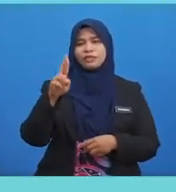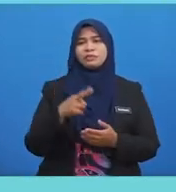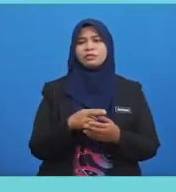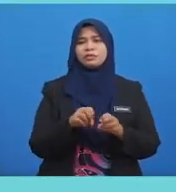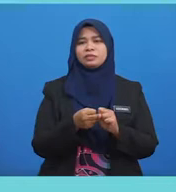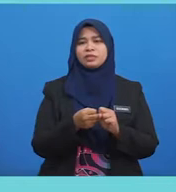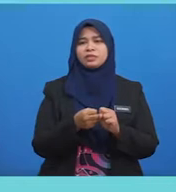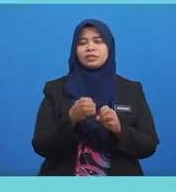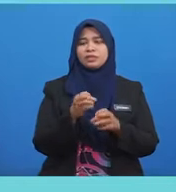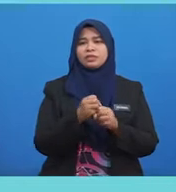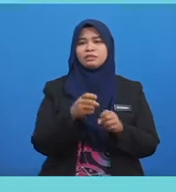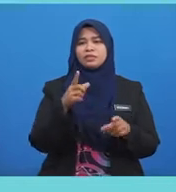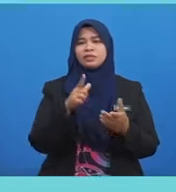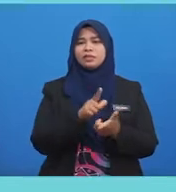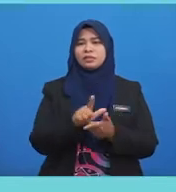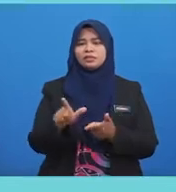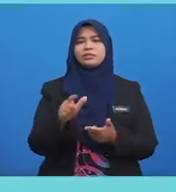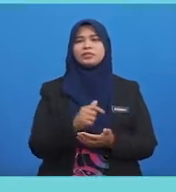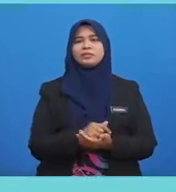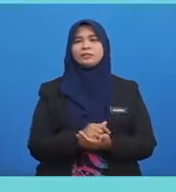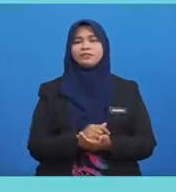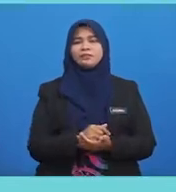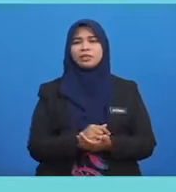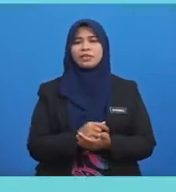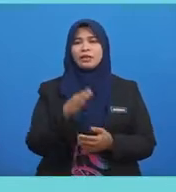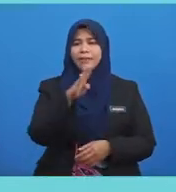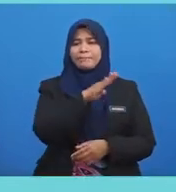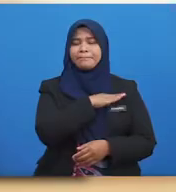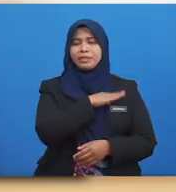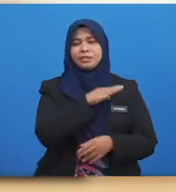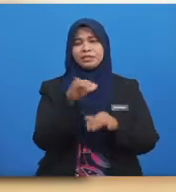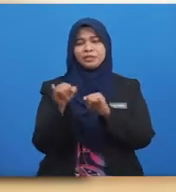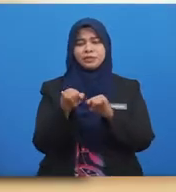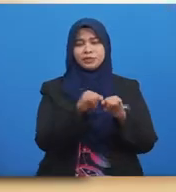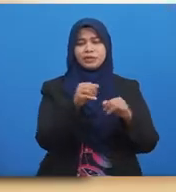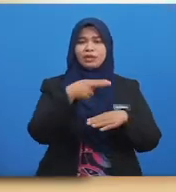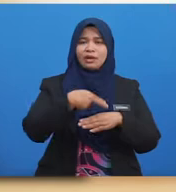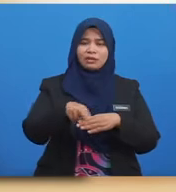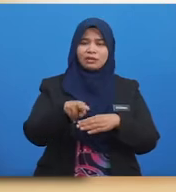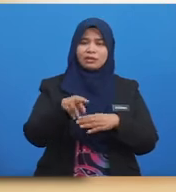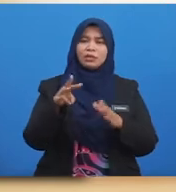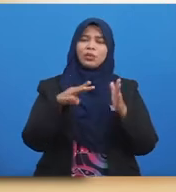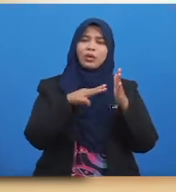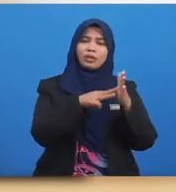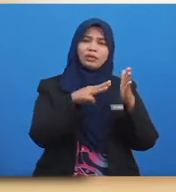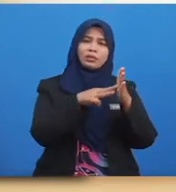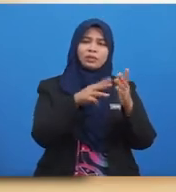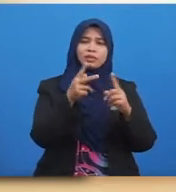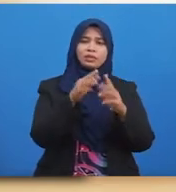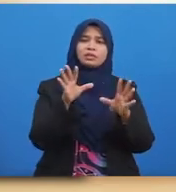Negeri dan persetujuan rakyat terlebih dahulu. Pihak British juga